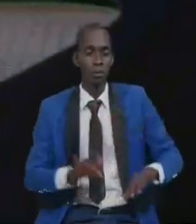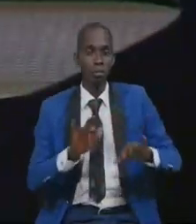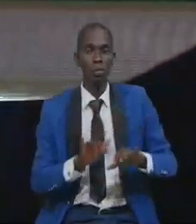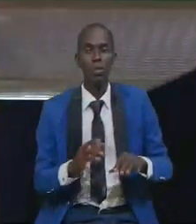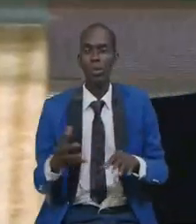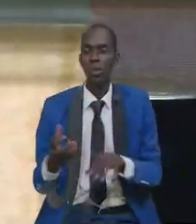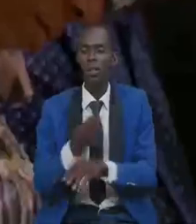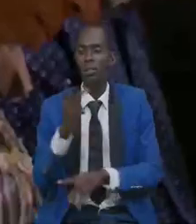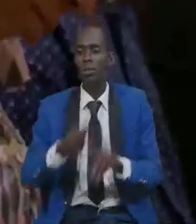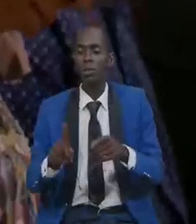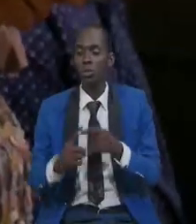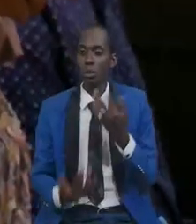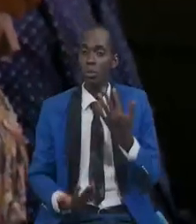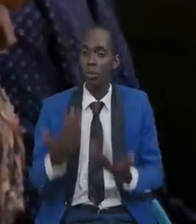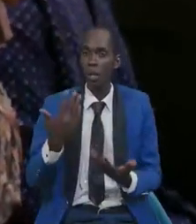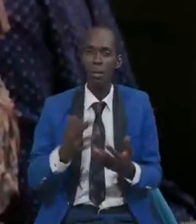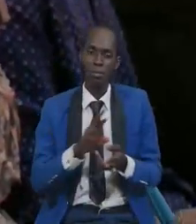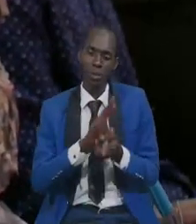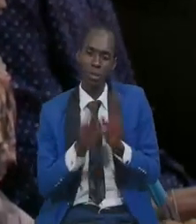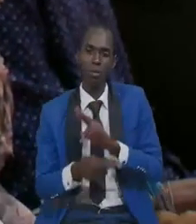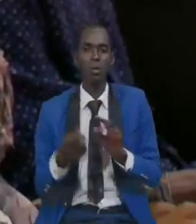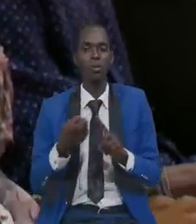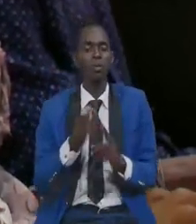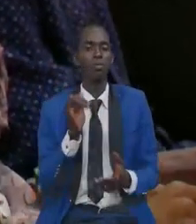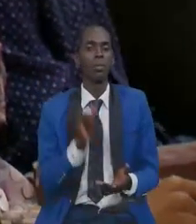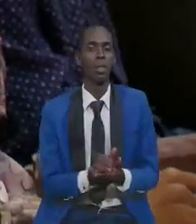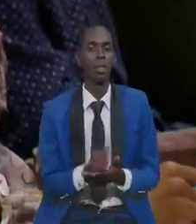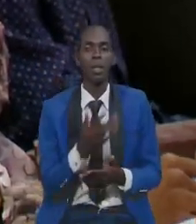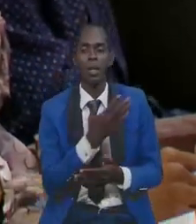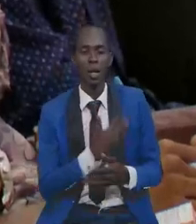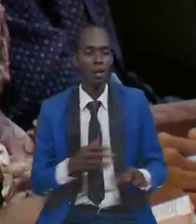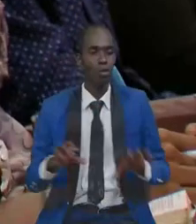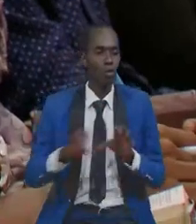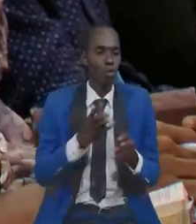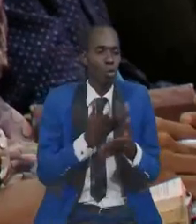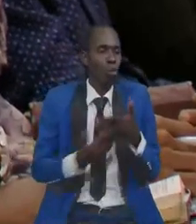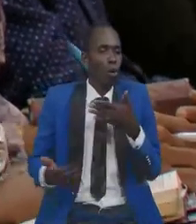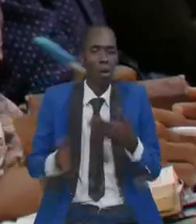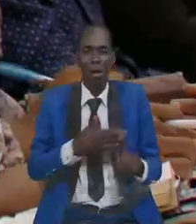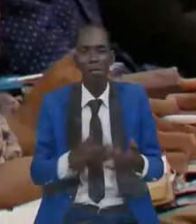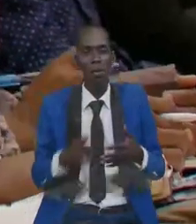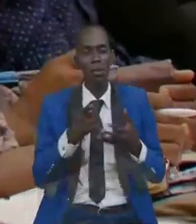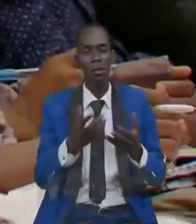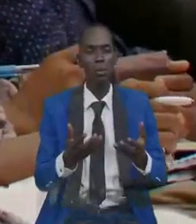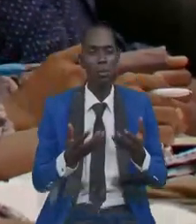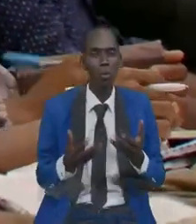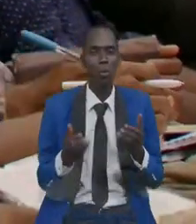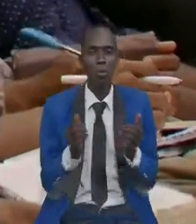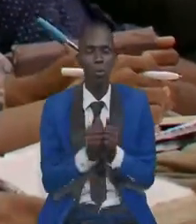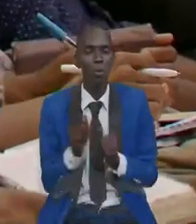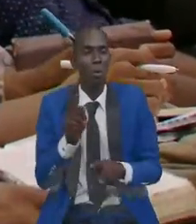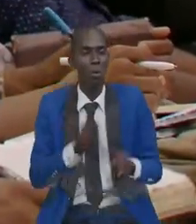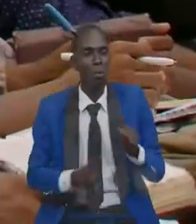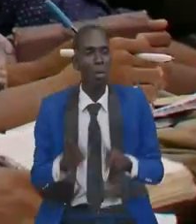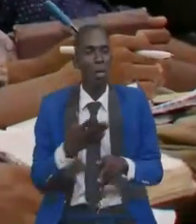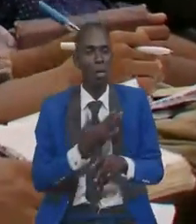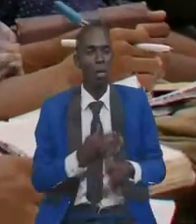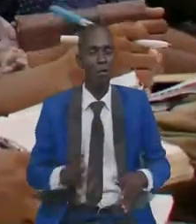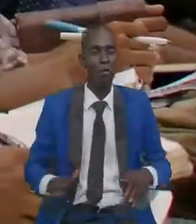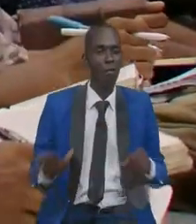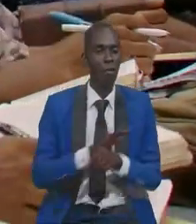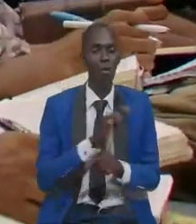feu, repens-toi de ça. Envoie les gens dans la fournaise ardente, repens-toi de ça. Cesse de faire ce que tu fais. Tu es